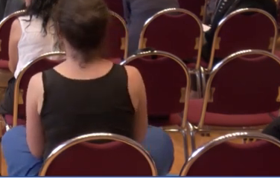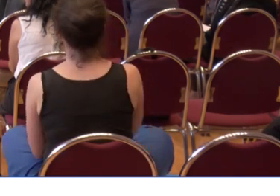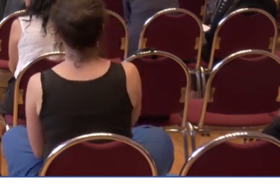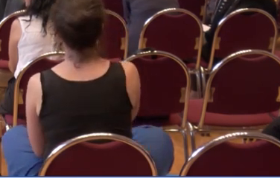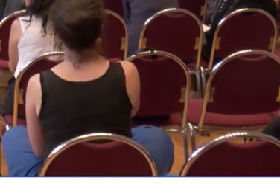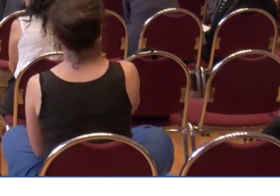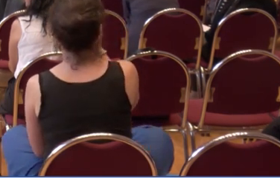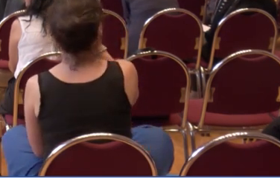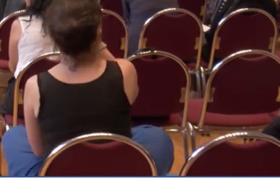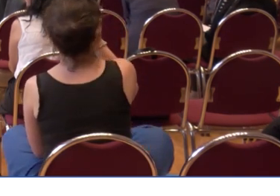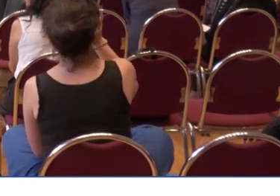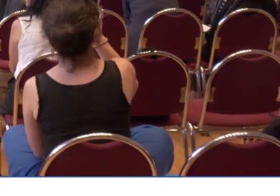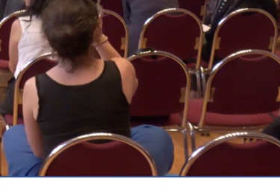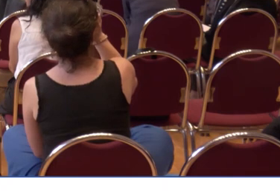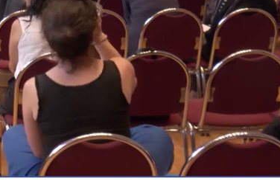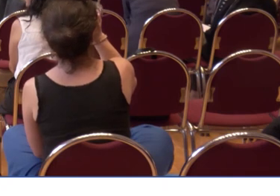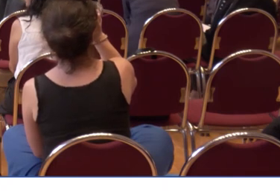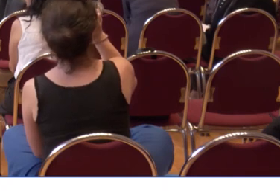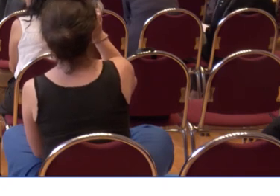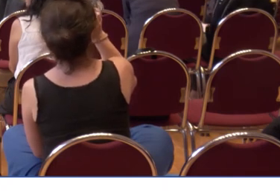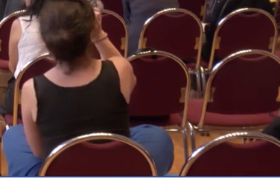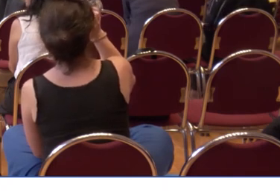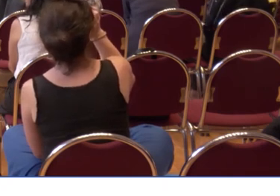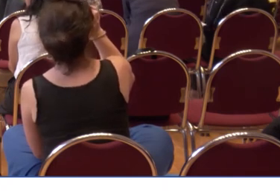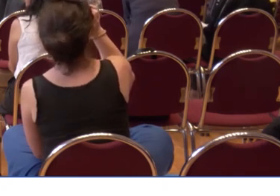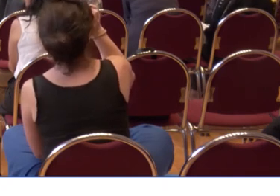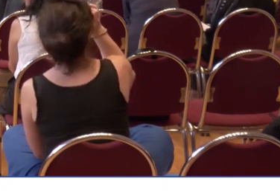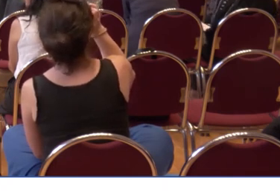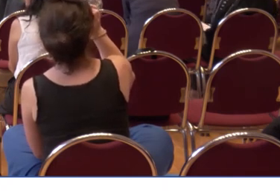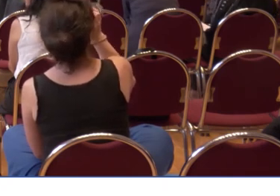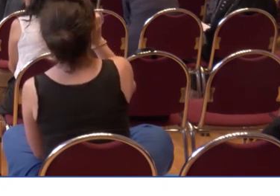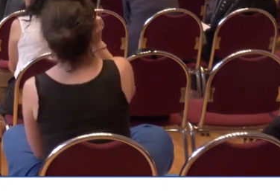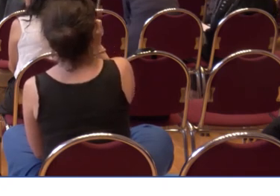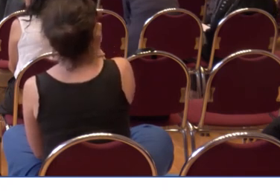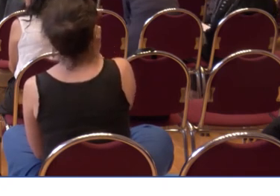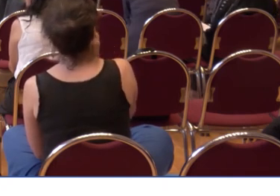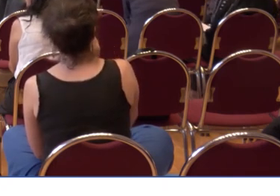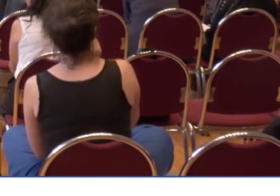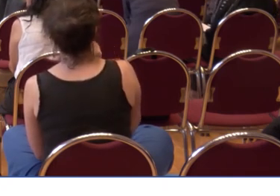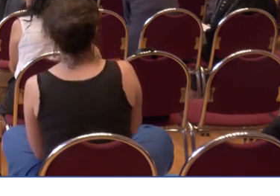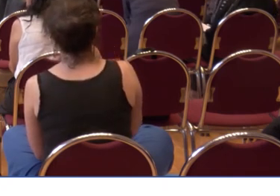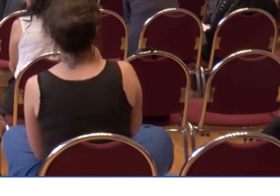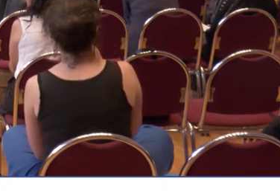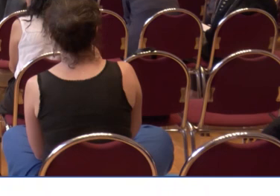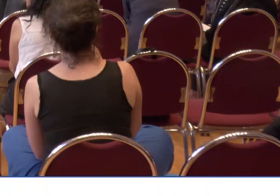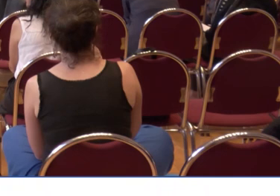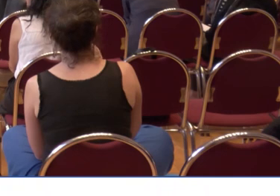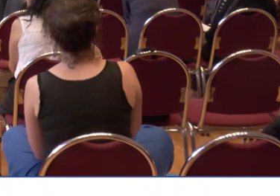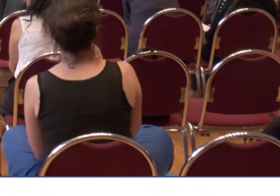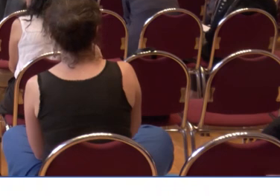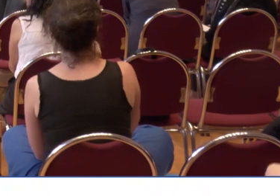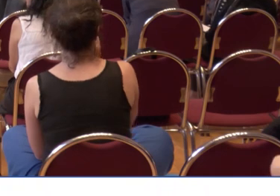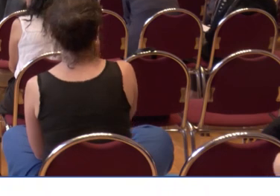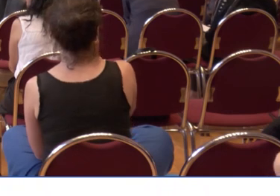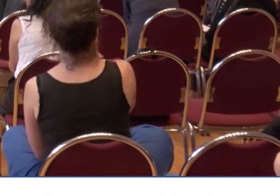Hilfe dann fragen Sie nach also von vom Amt aus es gibt in dem Rahmen